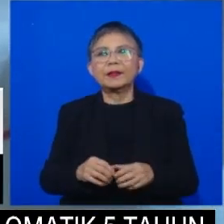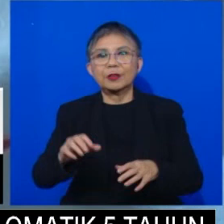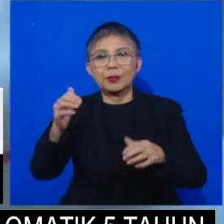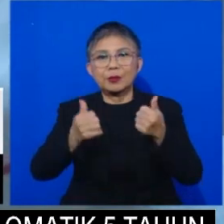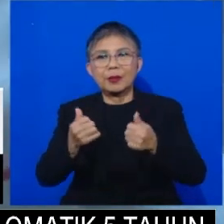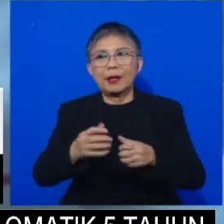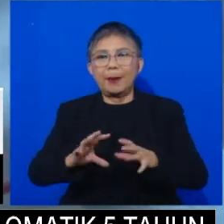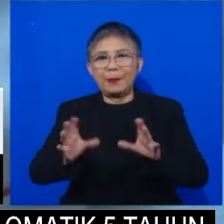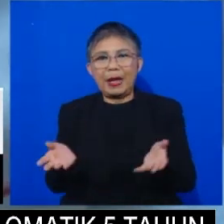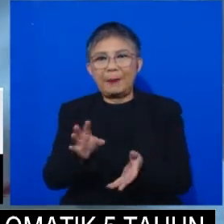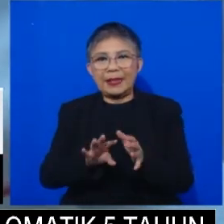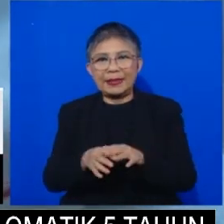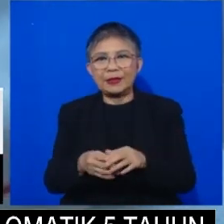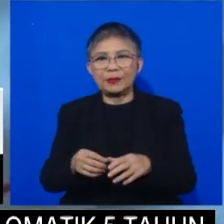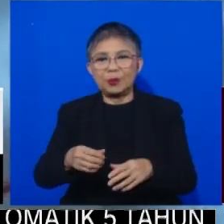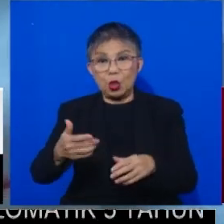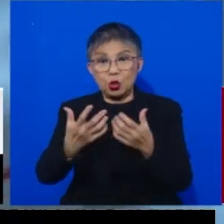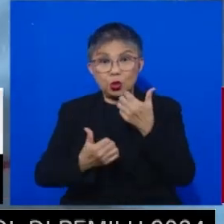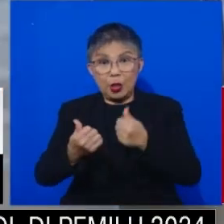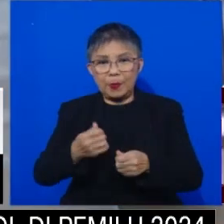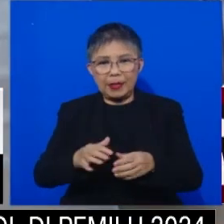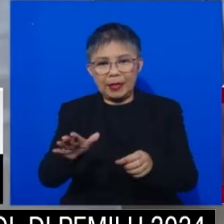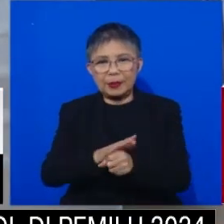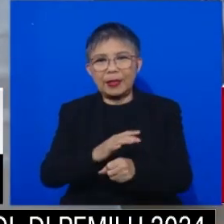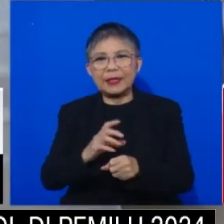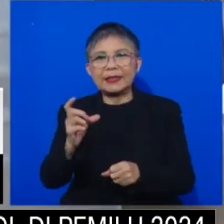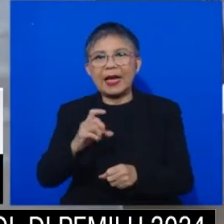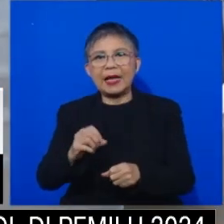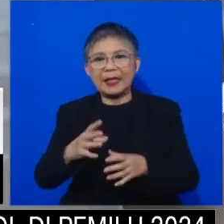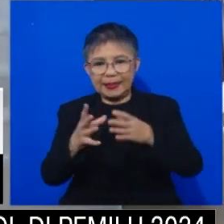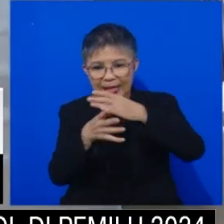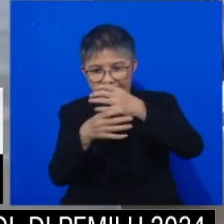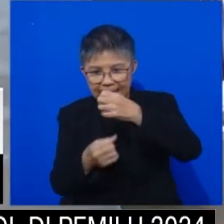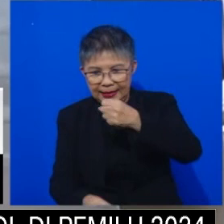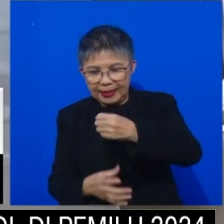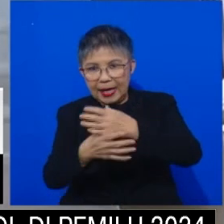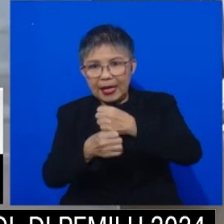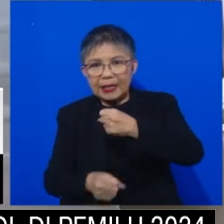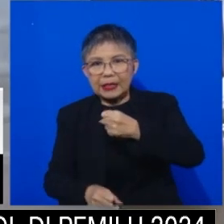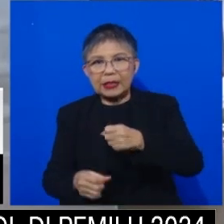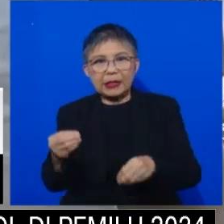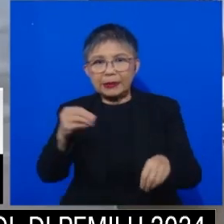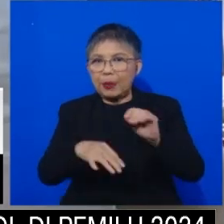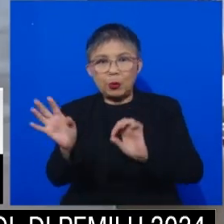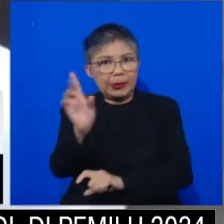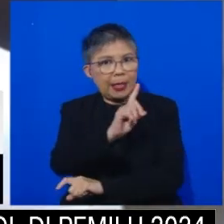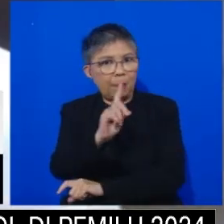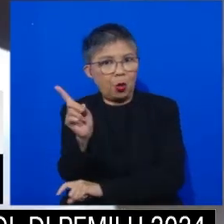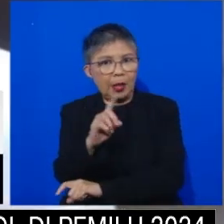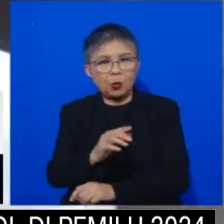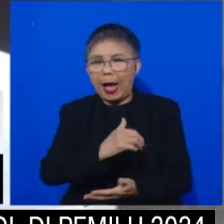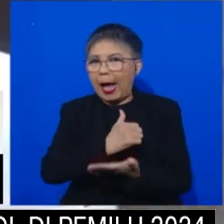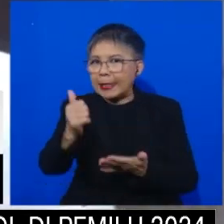atau pengemasan. Susu kambing Etawa dikemas dengan cara disaring dan tidak ada campuran apapun alias